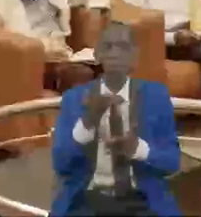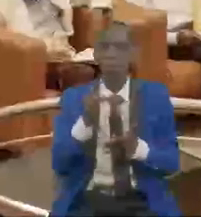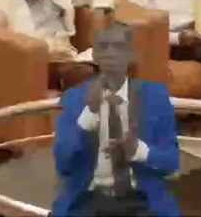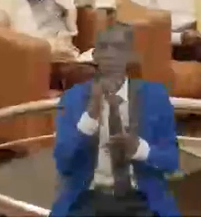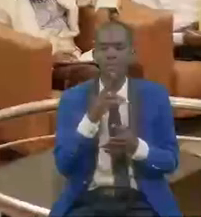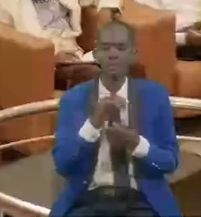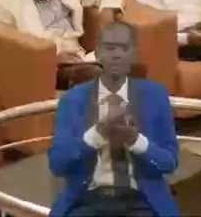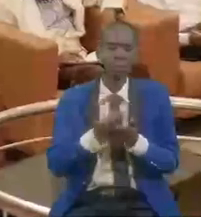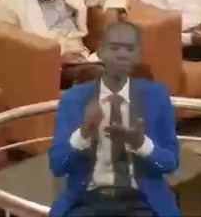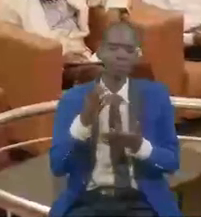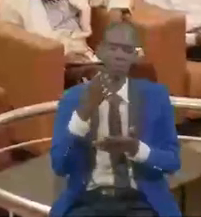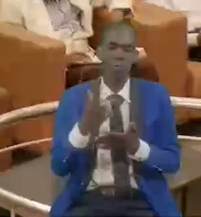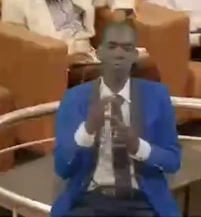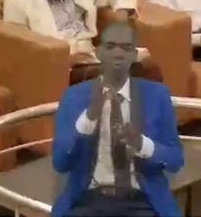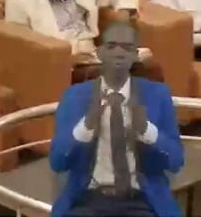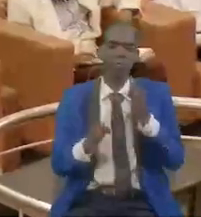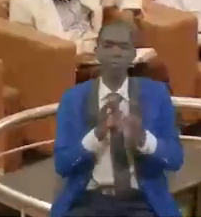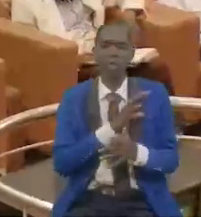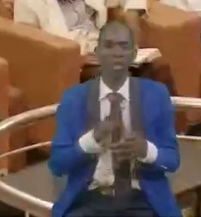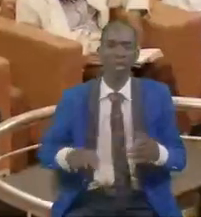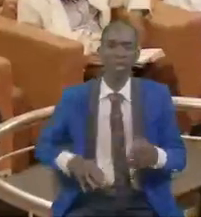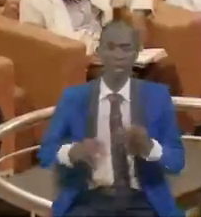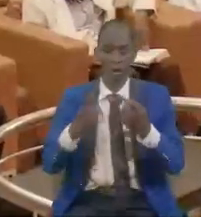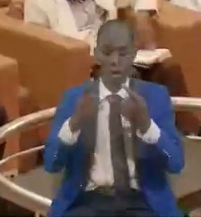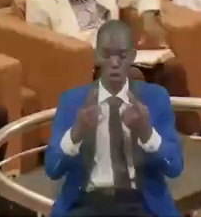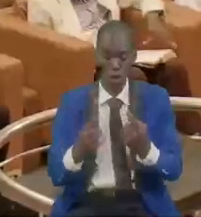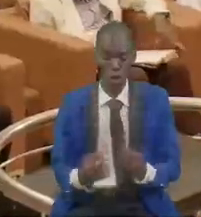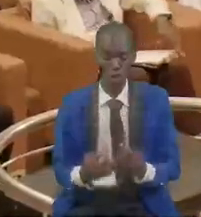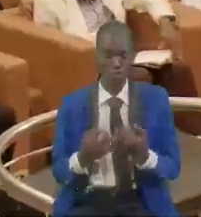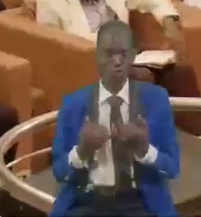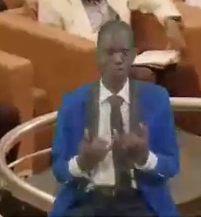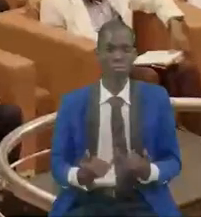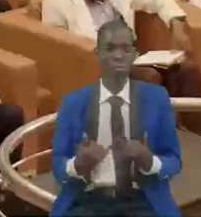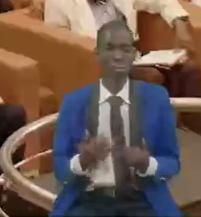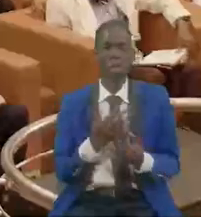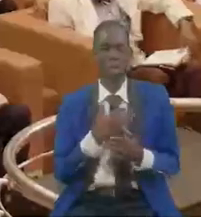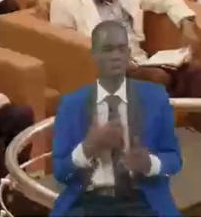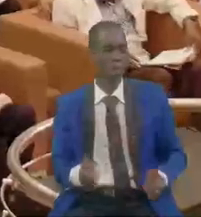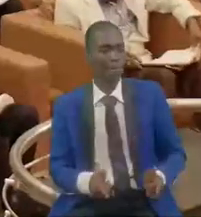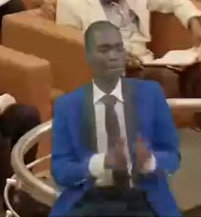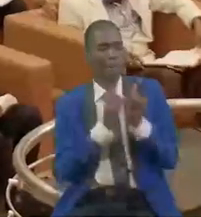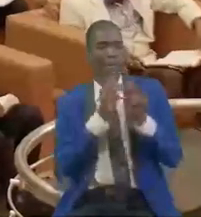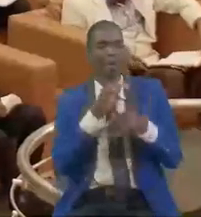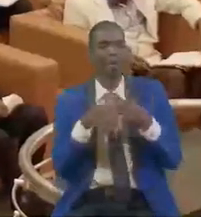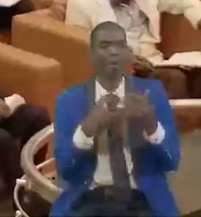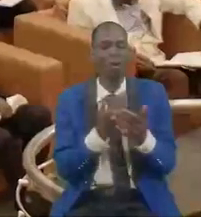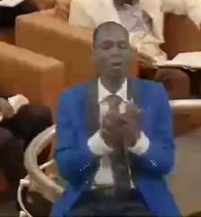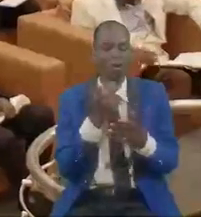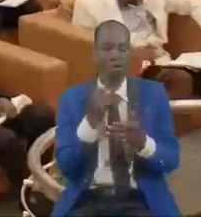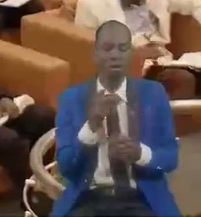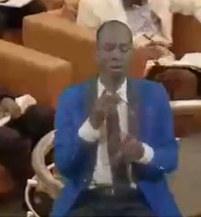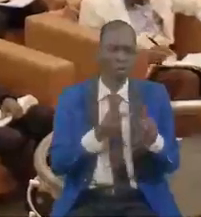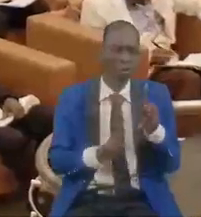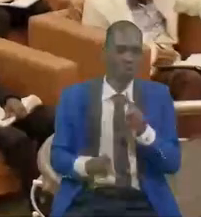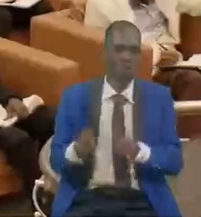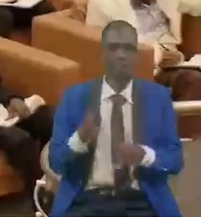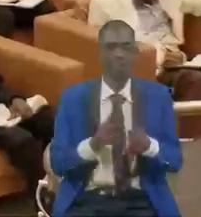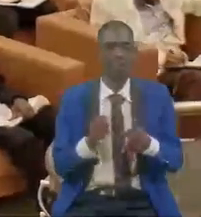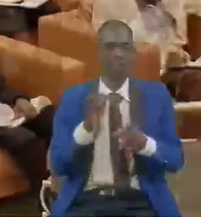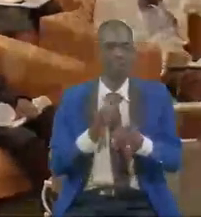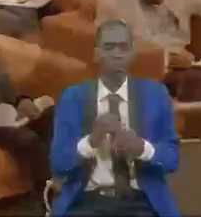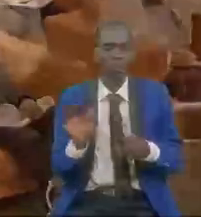cogne. Il n'y a pas de sanctification là-bas. Et si Christ vient au sein de ces choses-là que